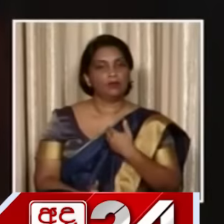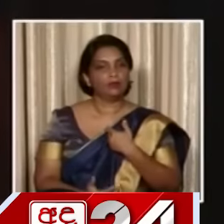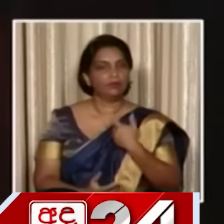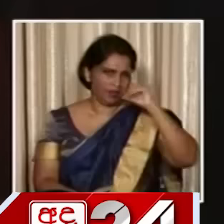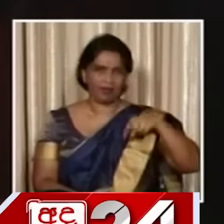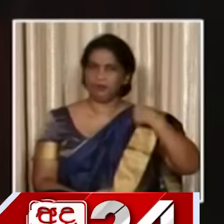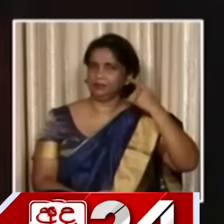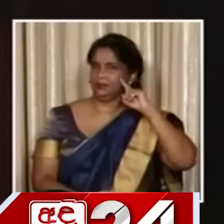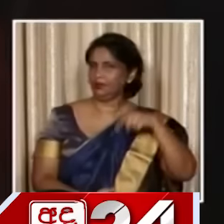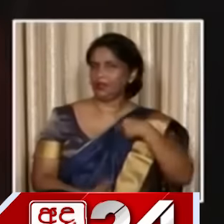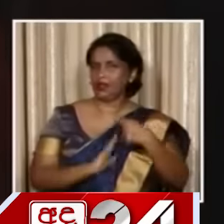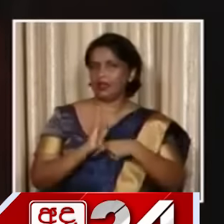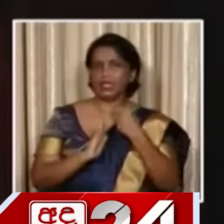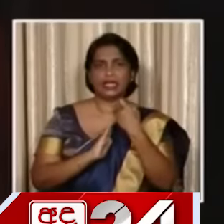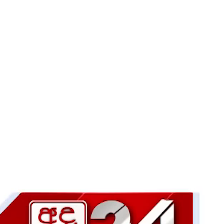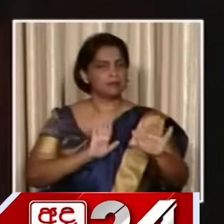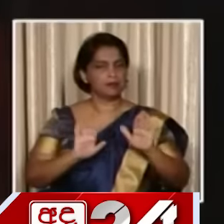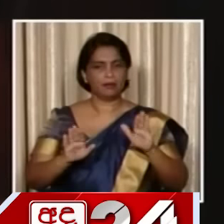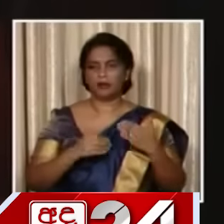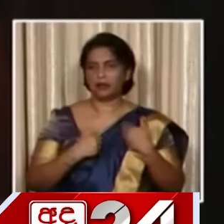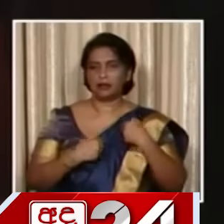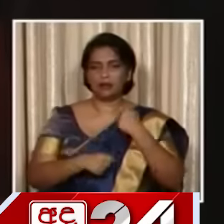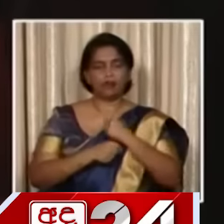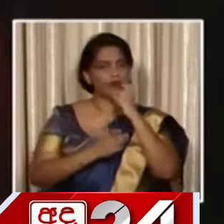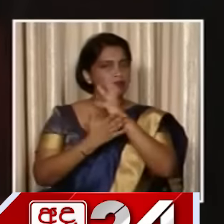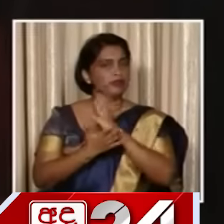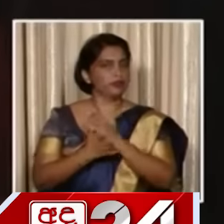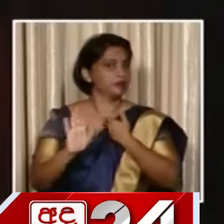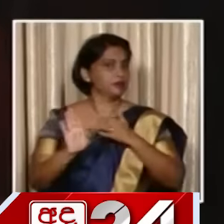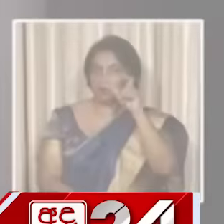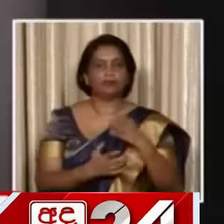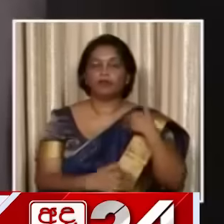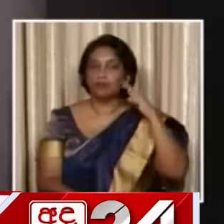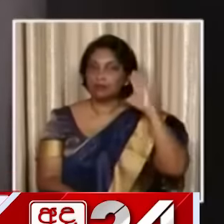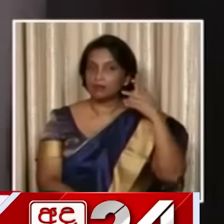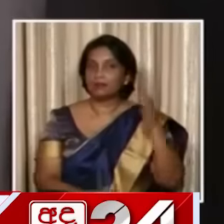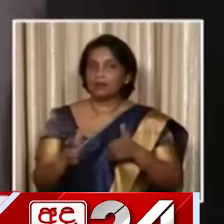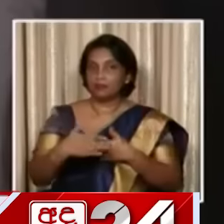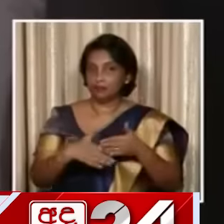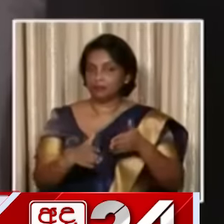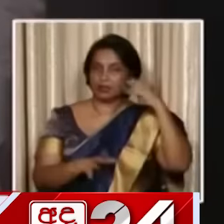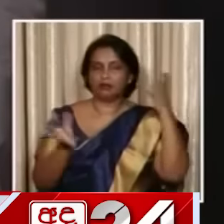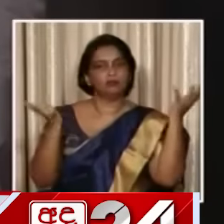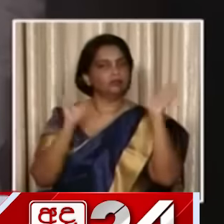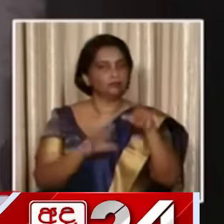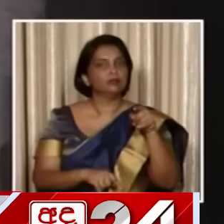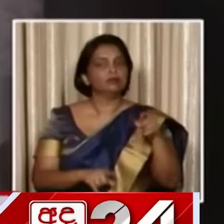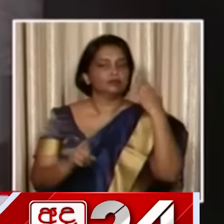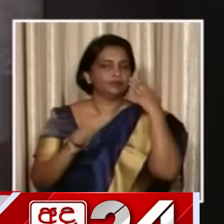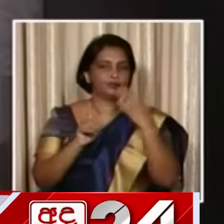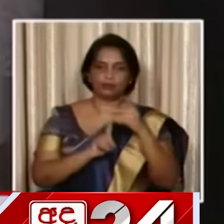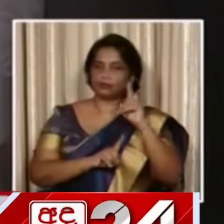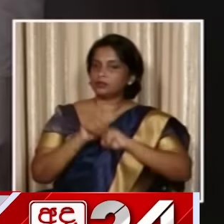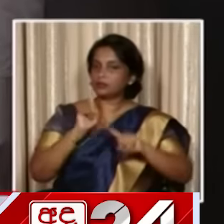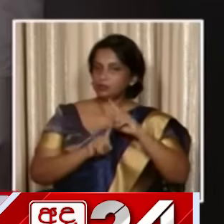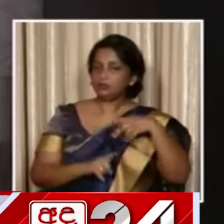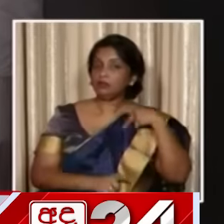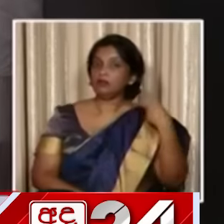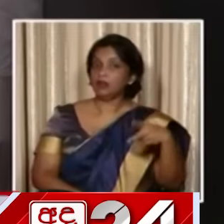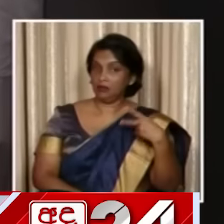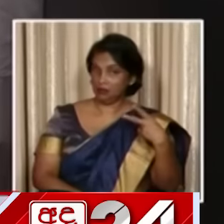කළා. පොලිස්පති දුරය සම්බන්ධයෙන් අද පාර්ලිමේන්තුවේදීද අදහස් පළ වුණා. කැබිනට් එකත් ඊ රැස් වෙලා මේ ගැන සාකච්ඡා කරලු දින